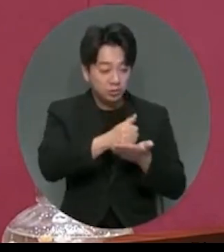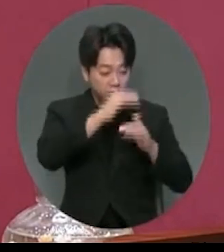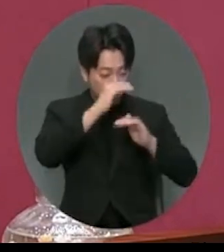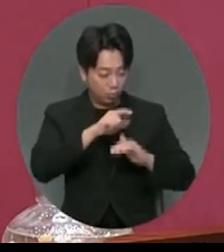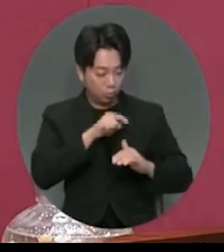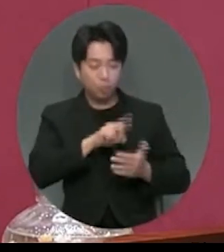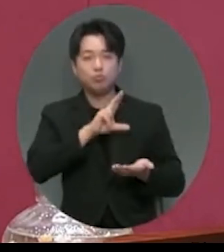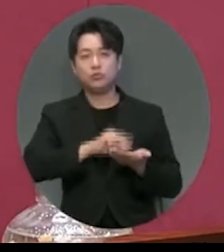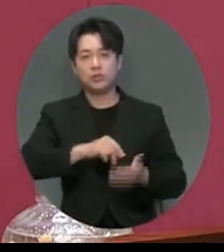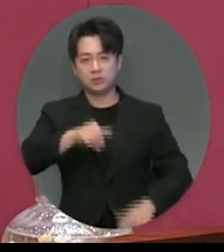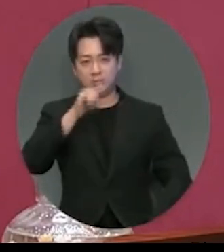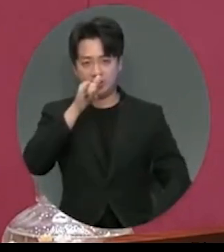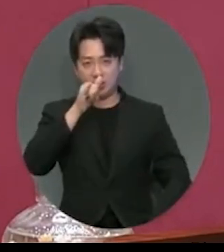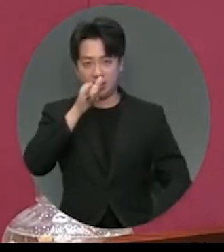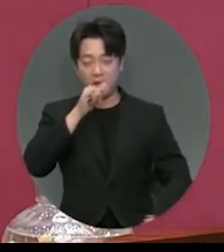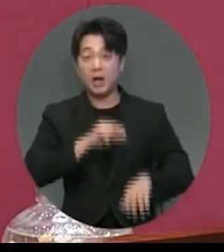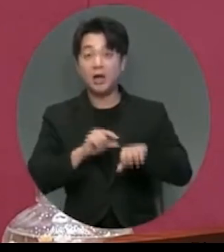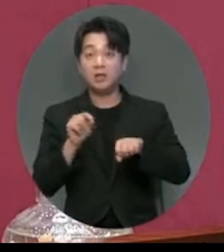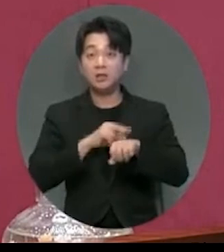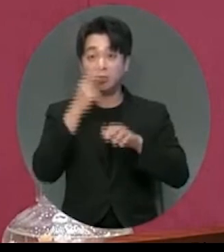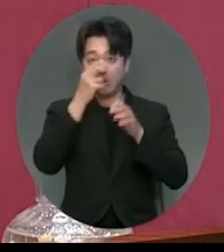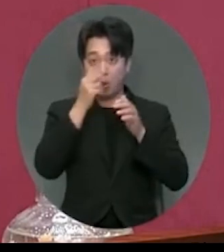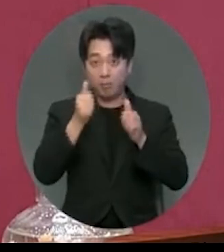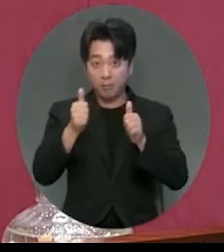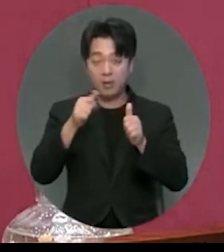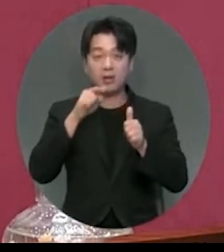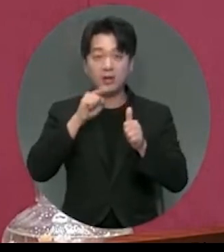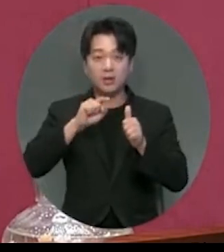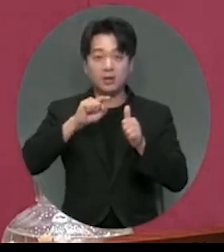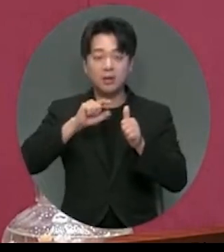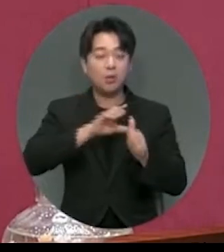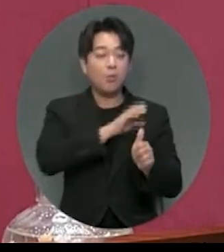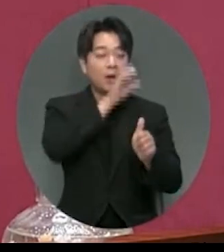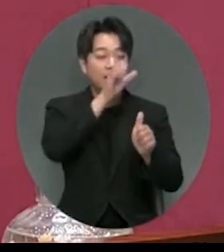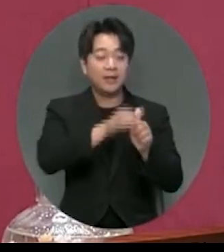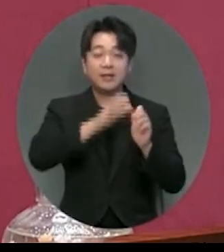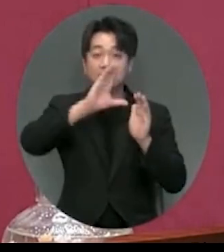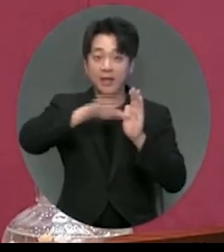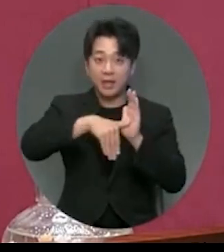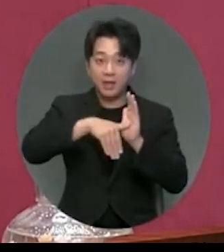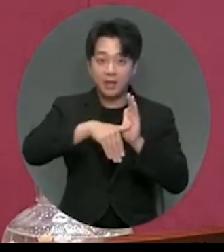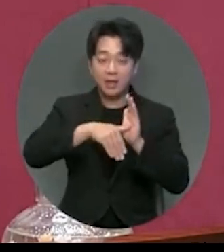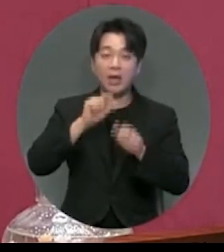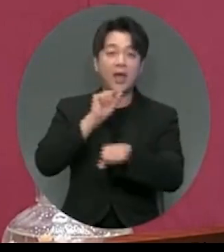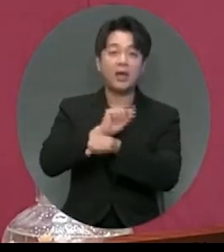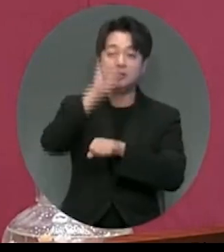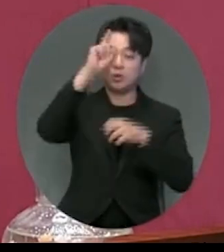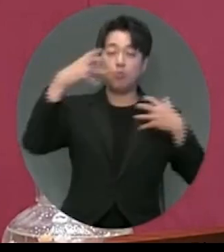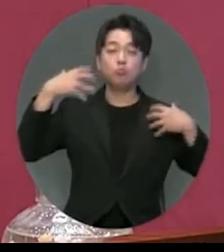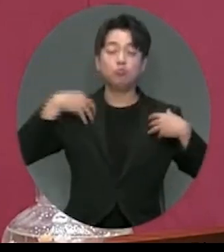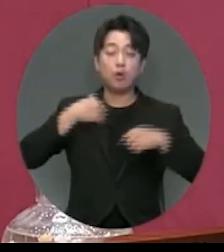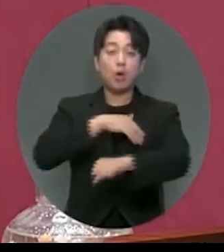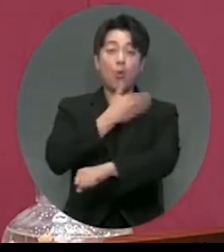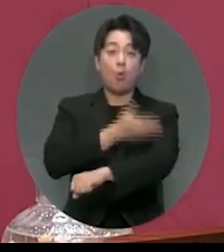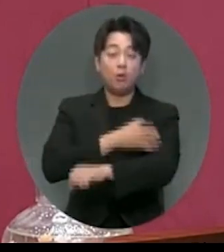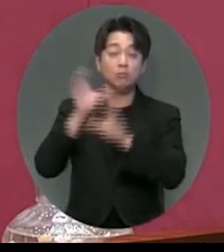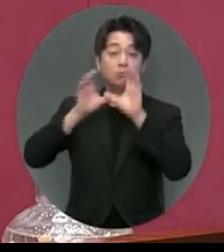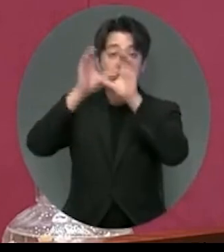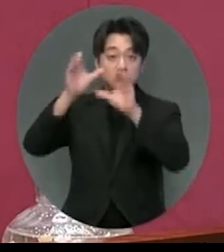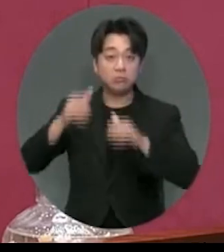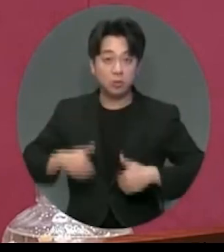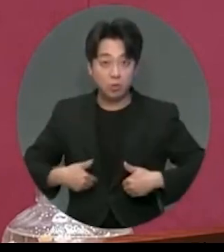제도는 행정부 권한인 소추 권한을 국회의사에 따라서 행정부가 아닌 특검에 부여하는 예외적